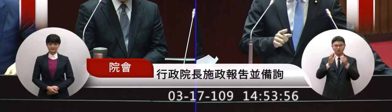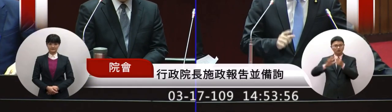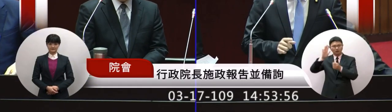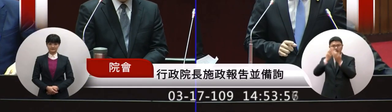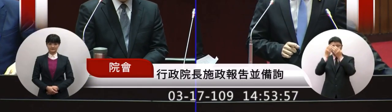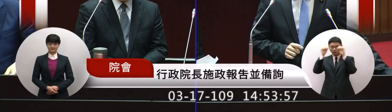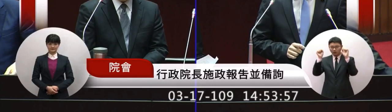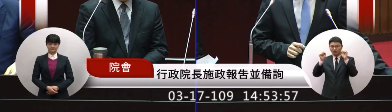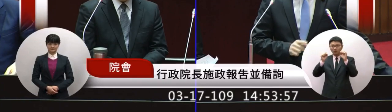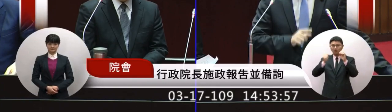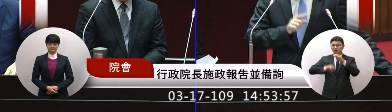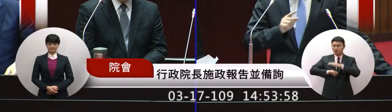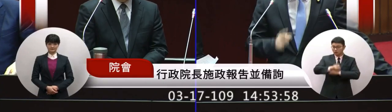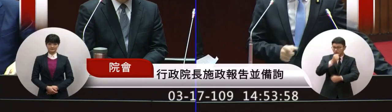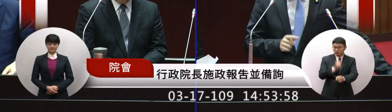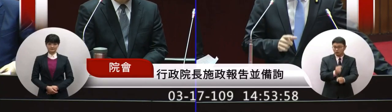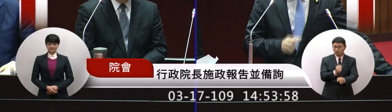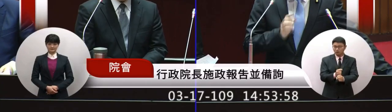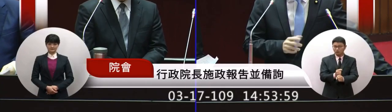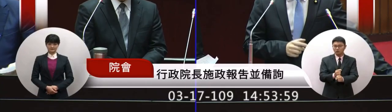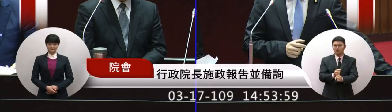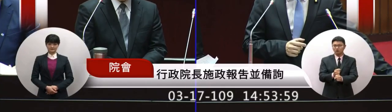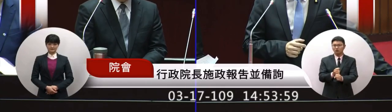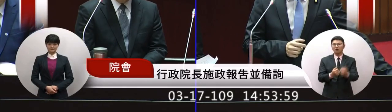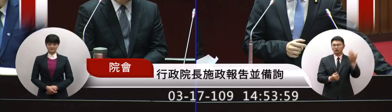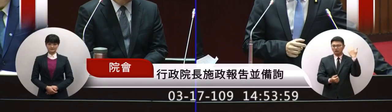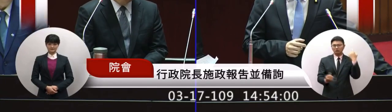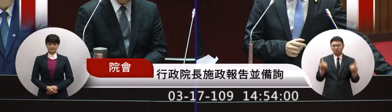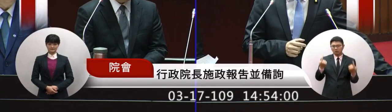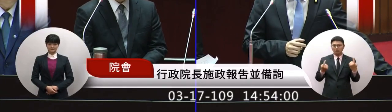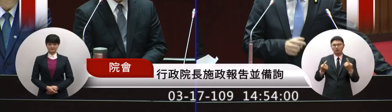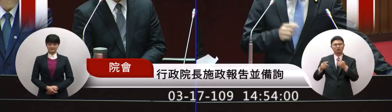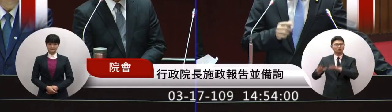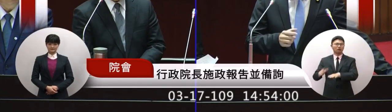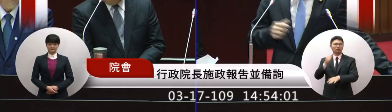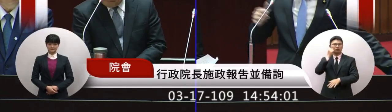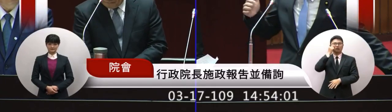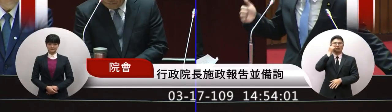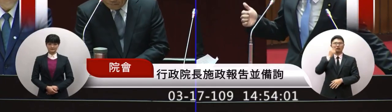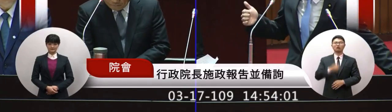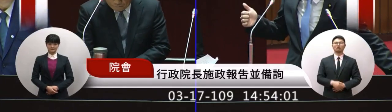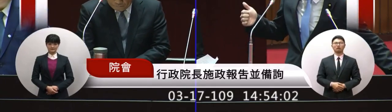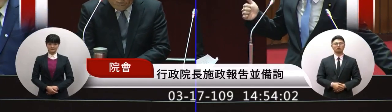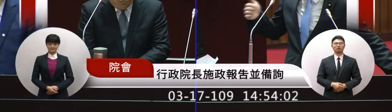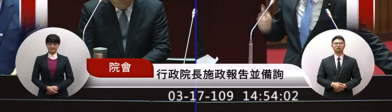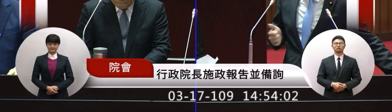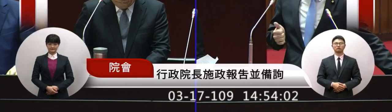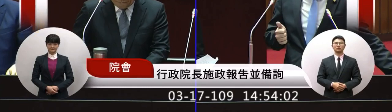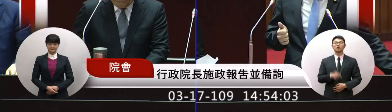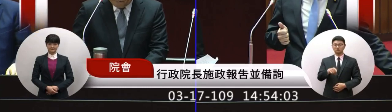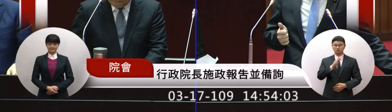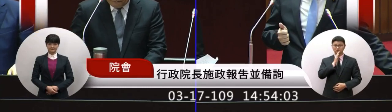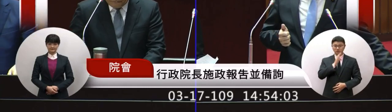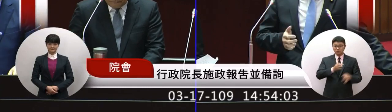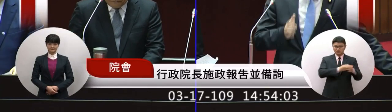业要就业，却比以前还要困难。那我这边是经济跟就